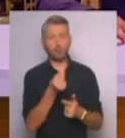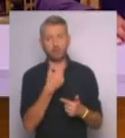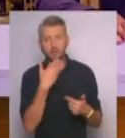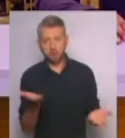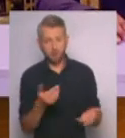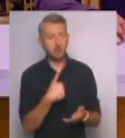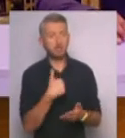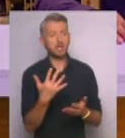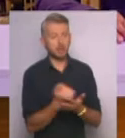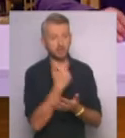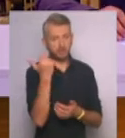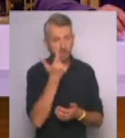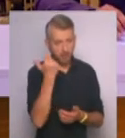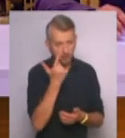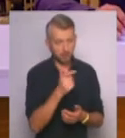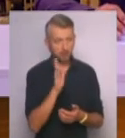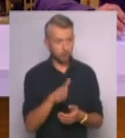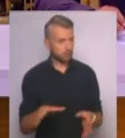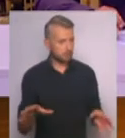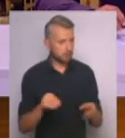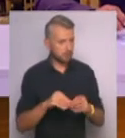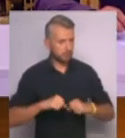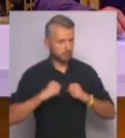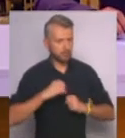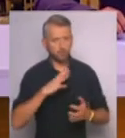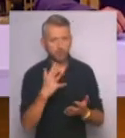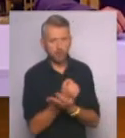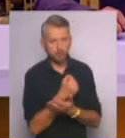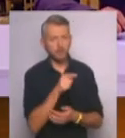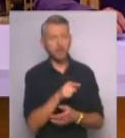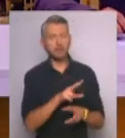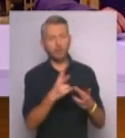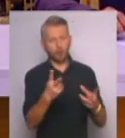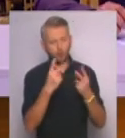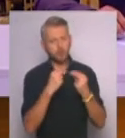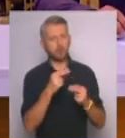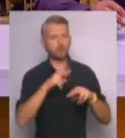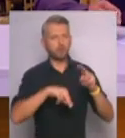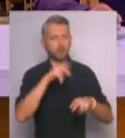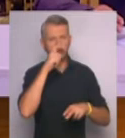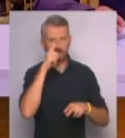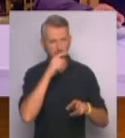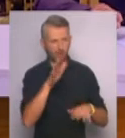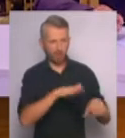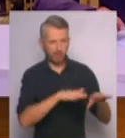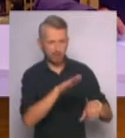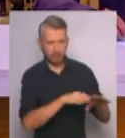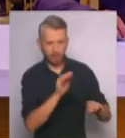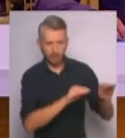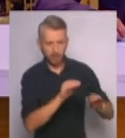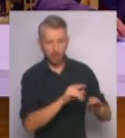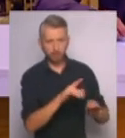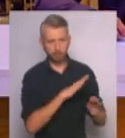знайшли цього власника потім спільними зусиллями. Він пообіцяв, що він це будівельне сміття складе, там, щоб воно було більш